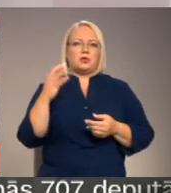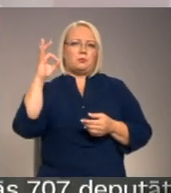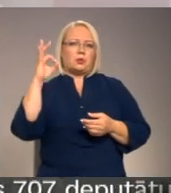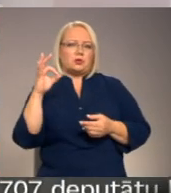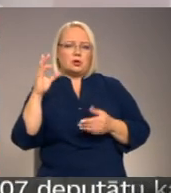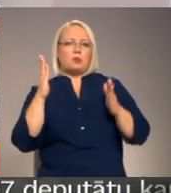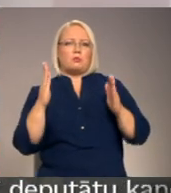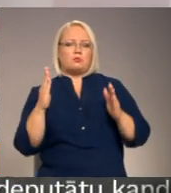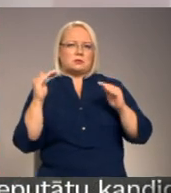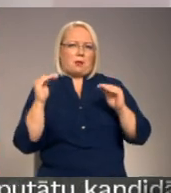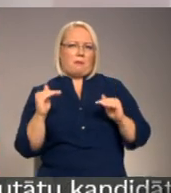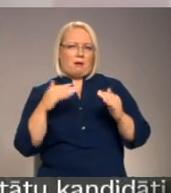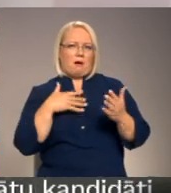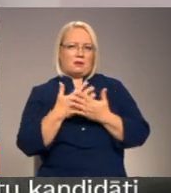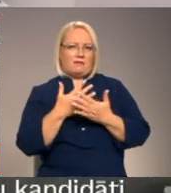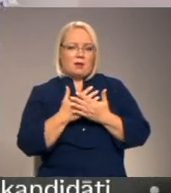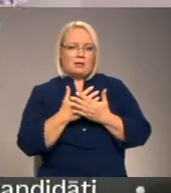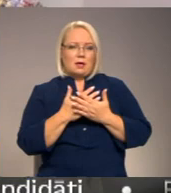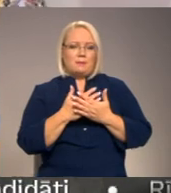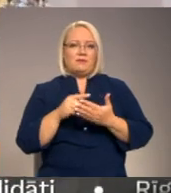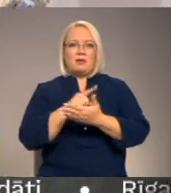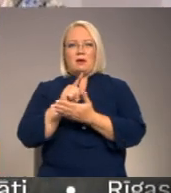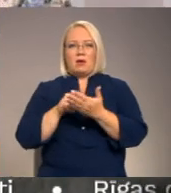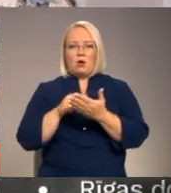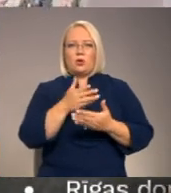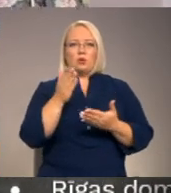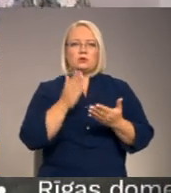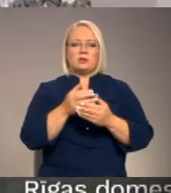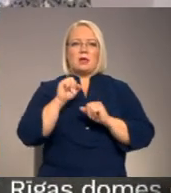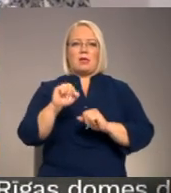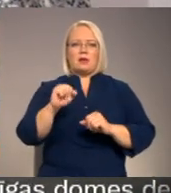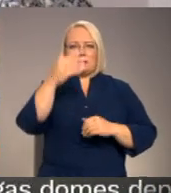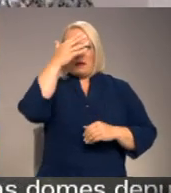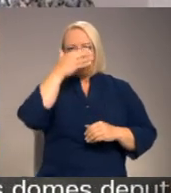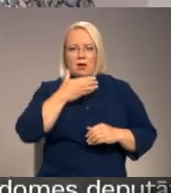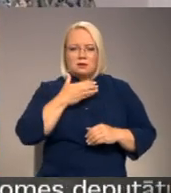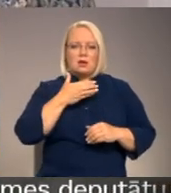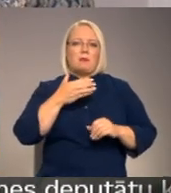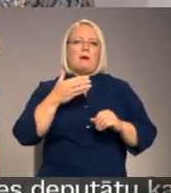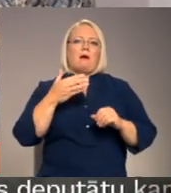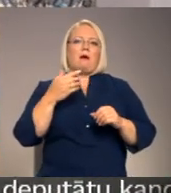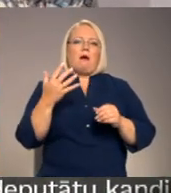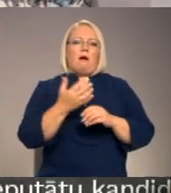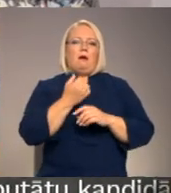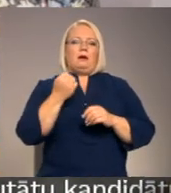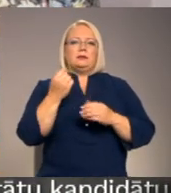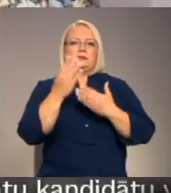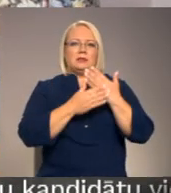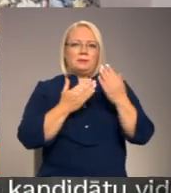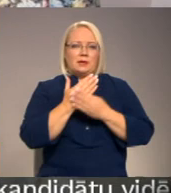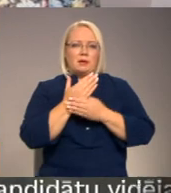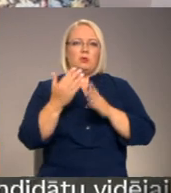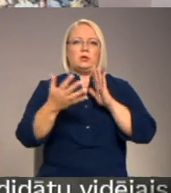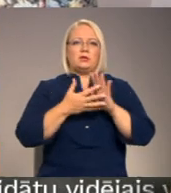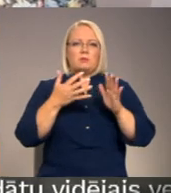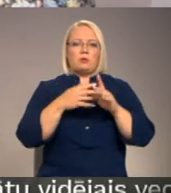3-4% būs zemāka. Jūs esat visi aizsargtērpos ar aizsargu vairogiem, ar cimdiem un